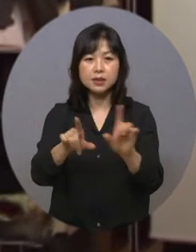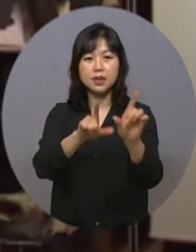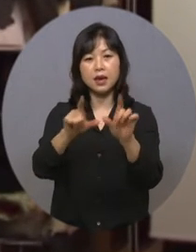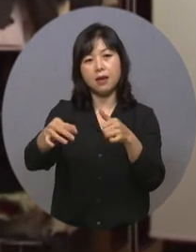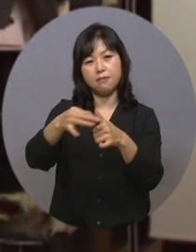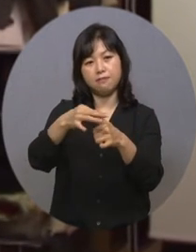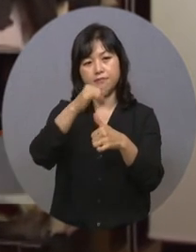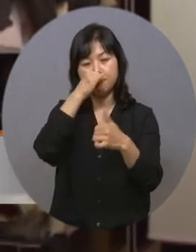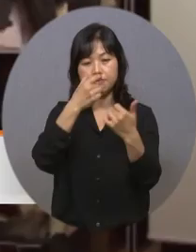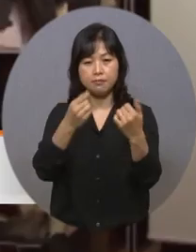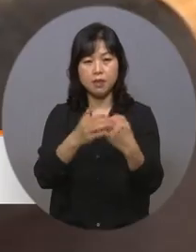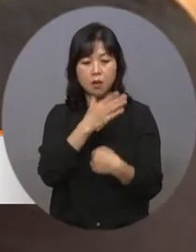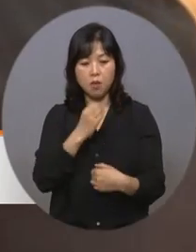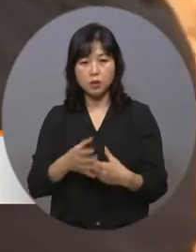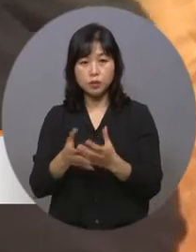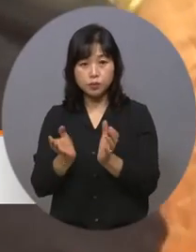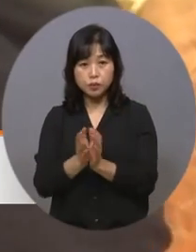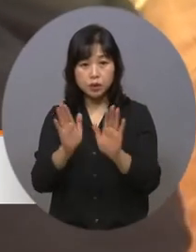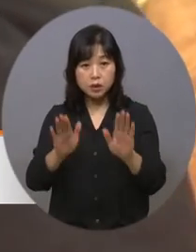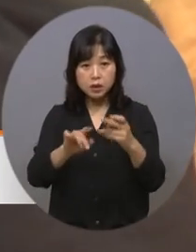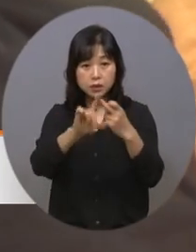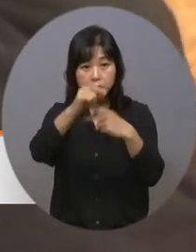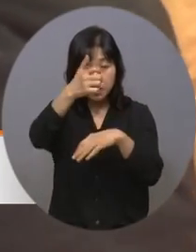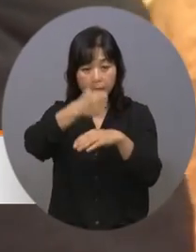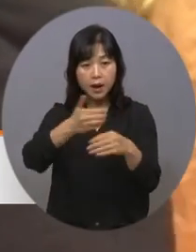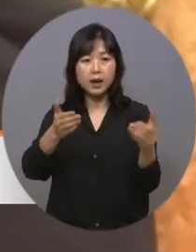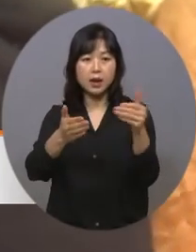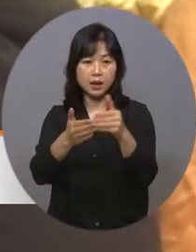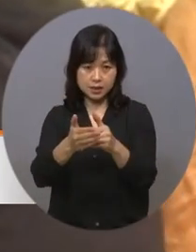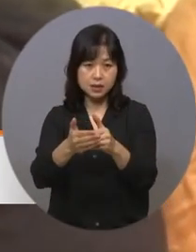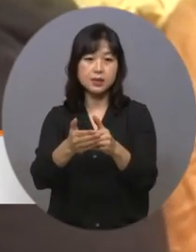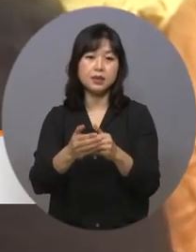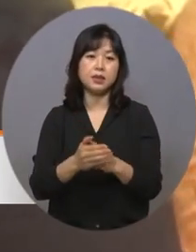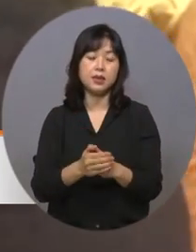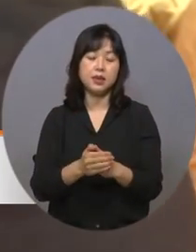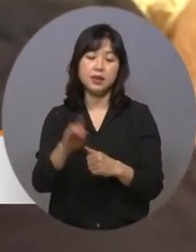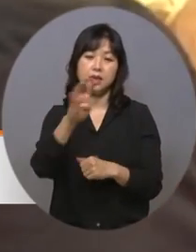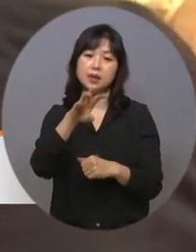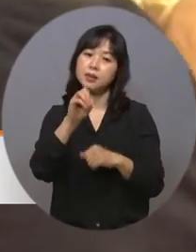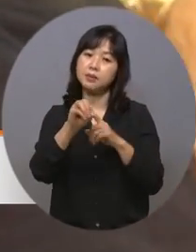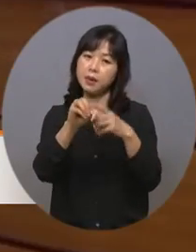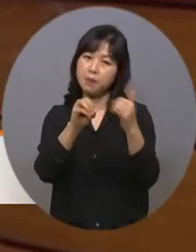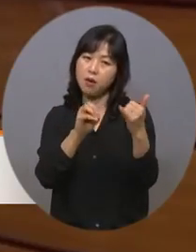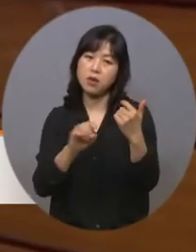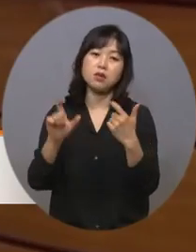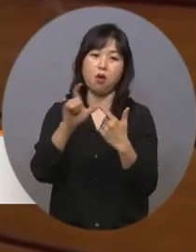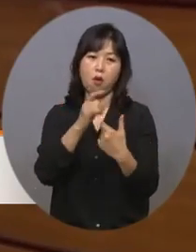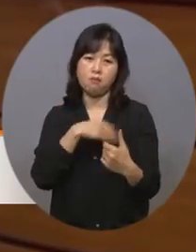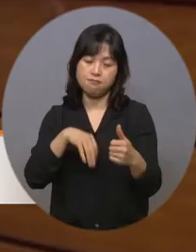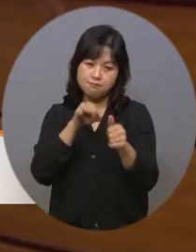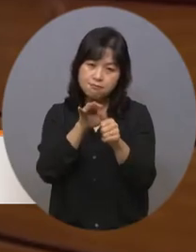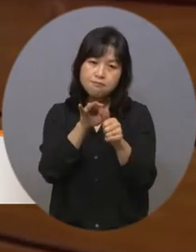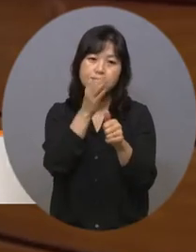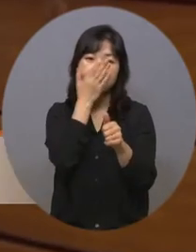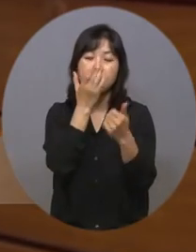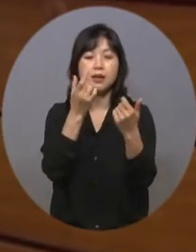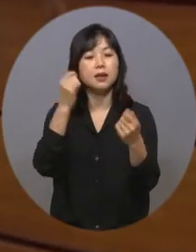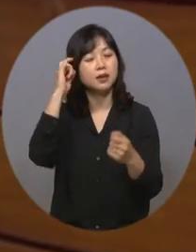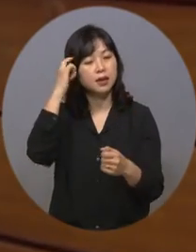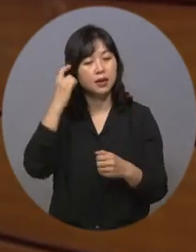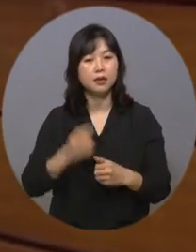연말까지 저소득 취약계층 약 40만명이 새롭게 생계급여 수급자로 책정될 것으로 추산하고